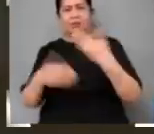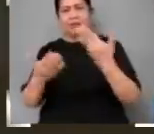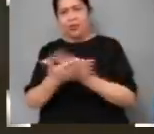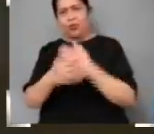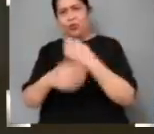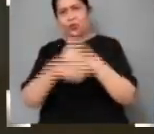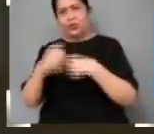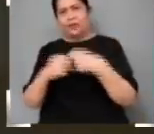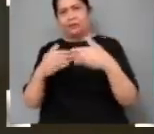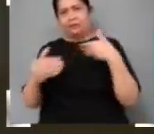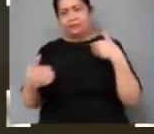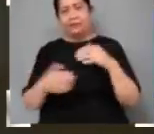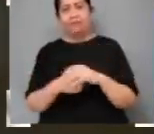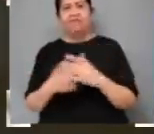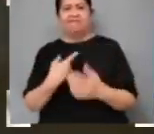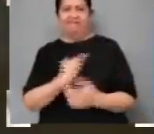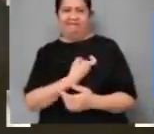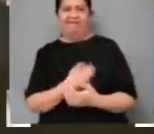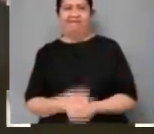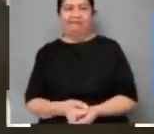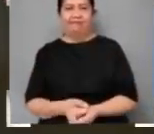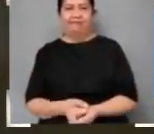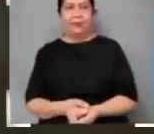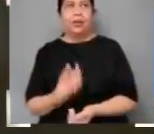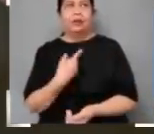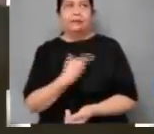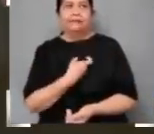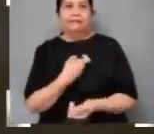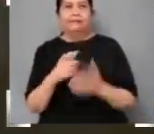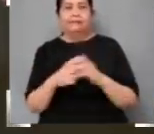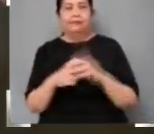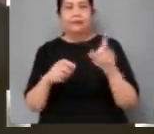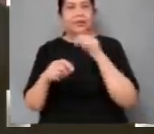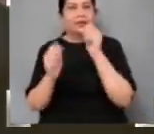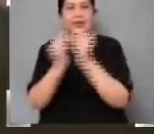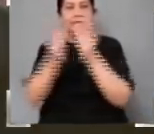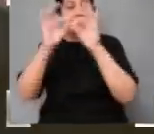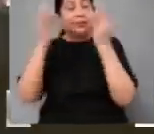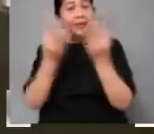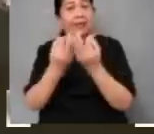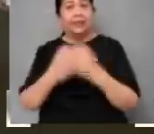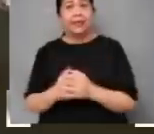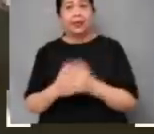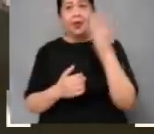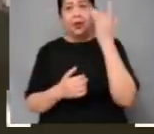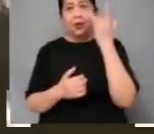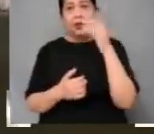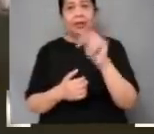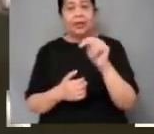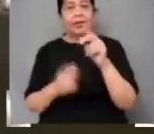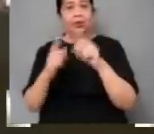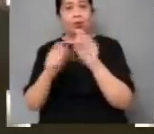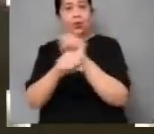Siyempre masakit po. Masakit po na hindi mo makasama yung pamilya mo kasi kailangan mo para magtrabaho para sa